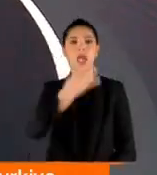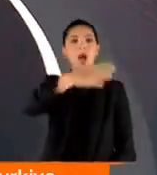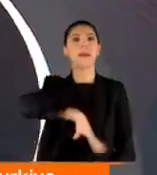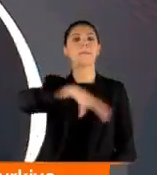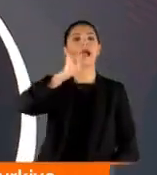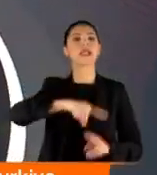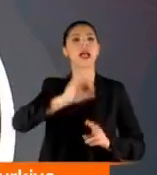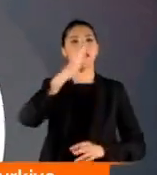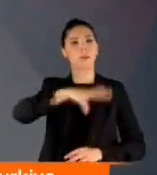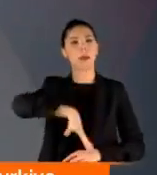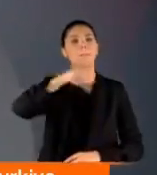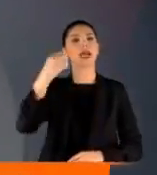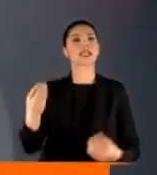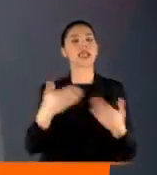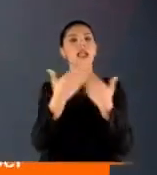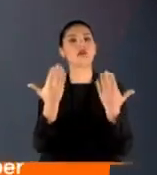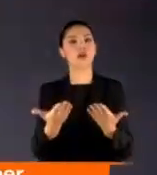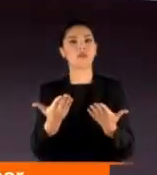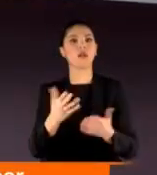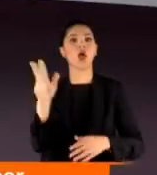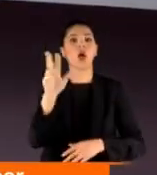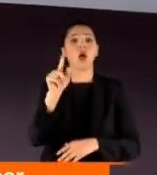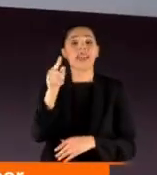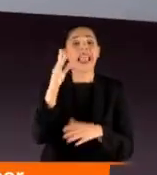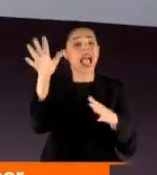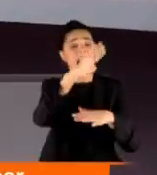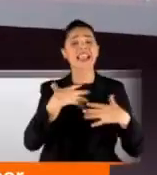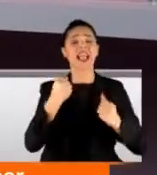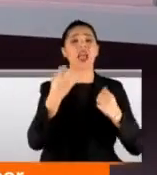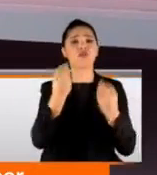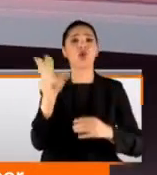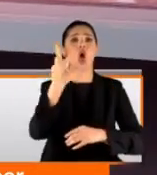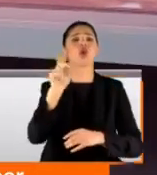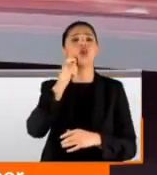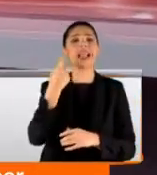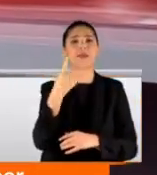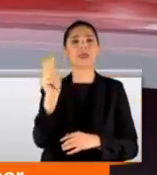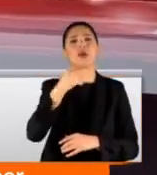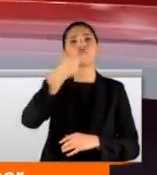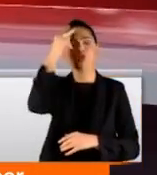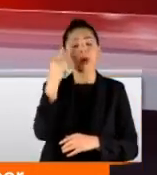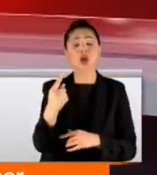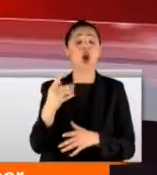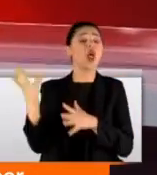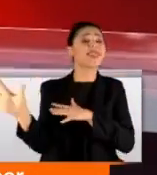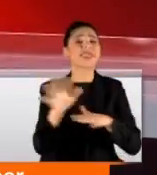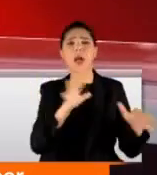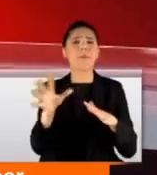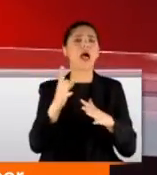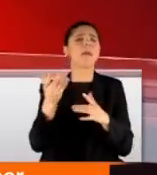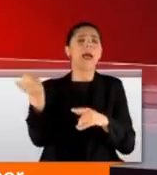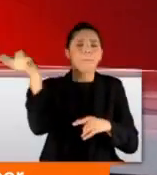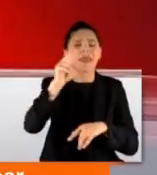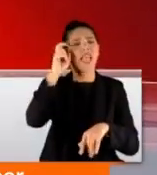Haberin merkezinden, ATV Haber merkezinden iyi akşamlar ve geçmiş olsun. 30 Ekim 2020 Cuma, deprem en korkutucu haliyle